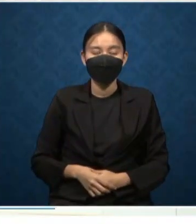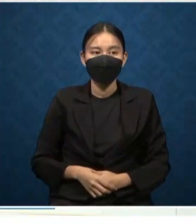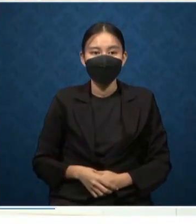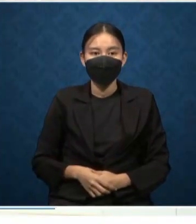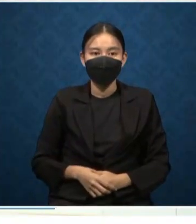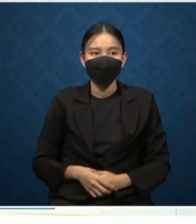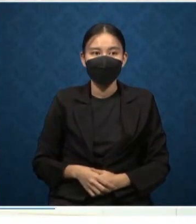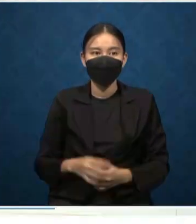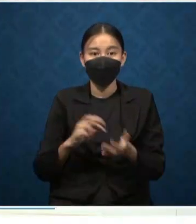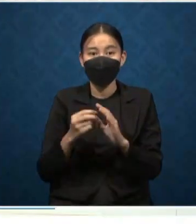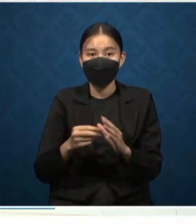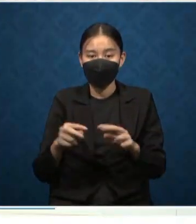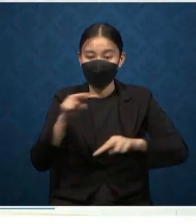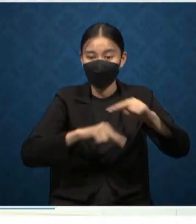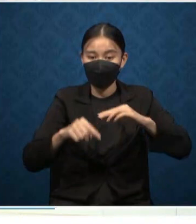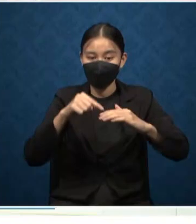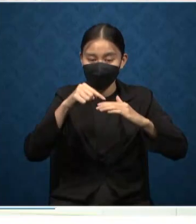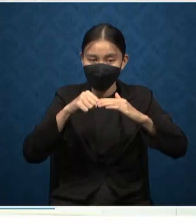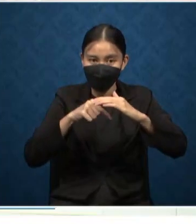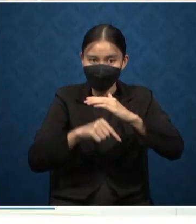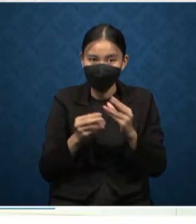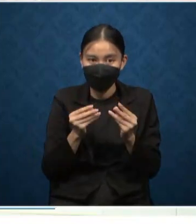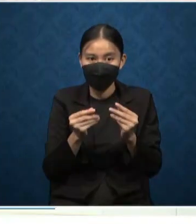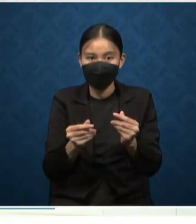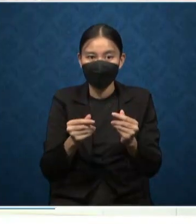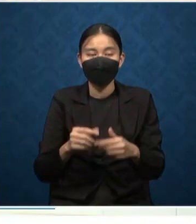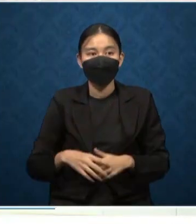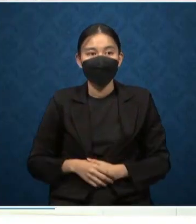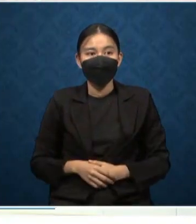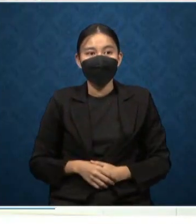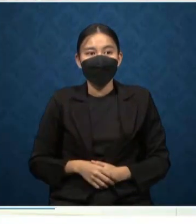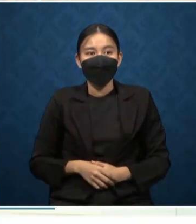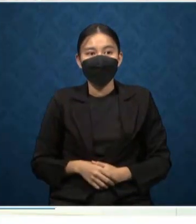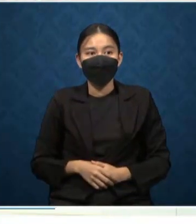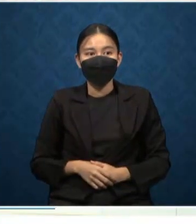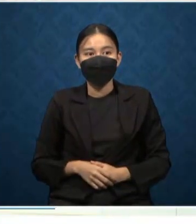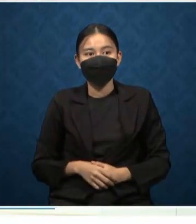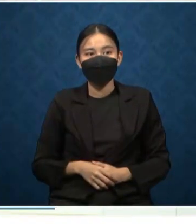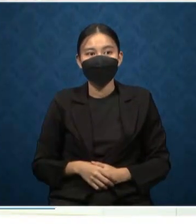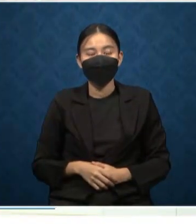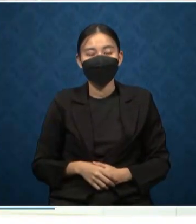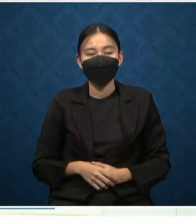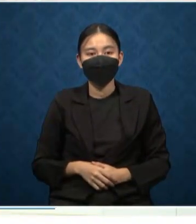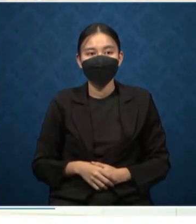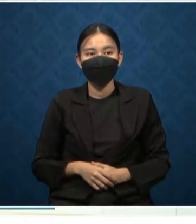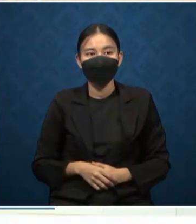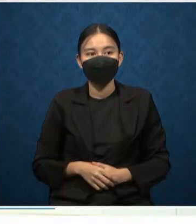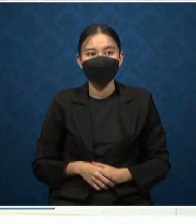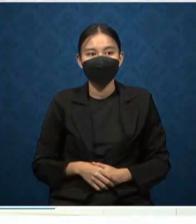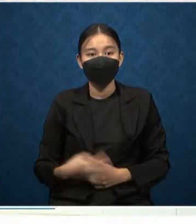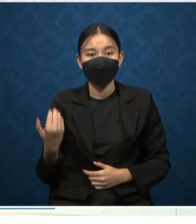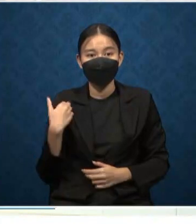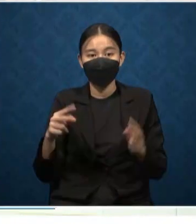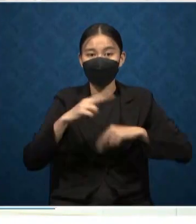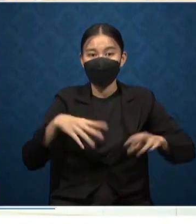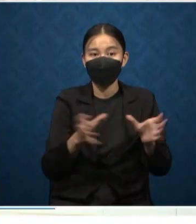ก็คือตัสอโงลกนั่นองเราจะใช้ลายคฌียอย่เช่นในกอล กัพวกซึครอบคุมอะไรบางครับครอบคุมพวกอยู่ 2 ป